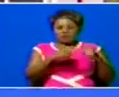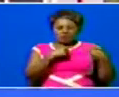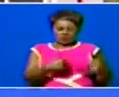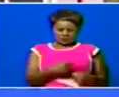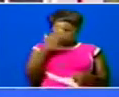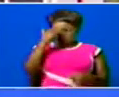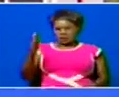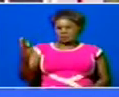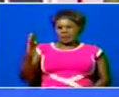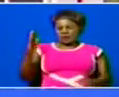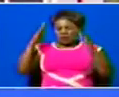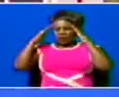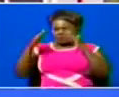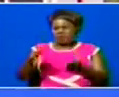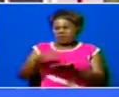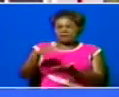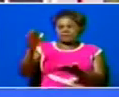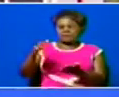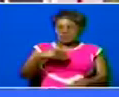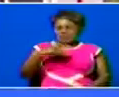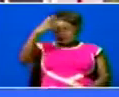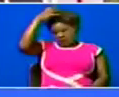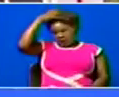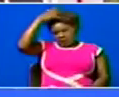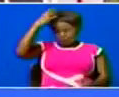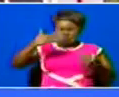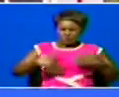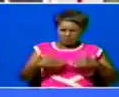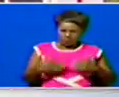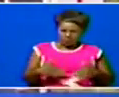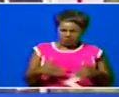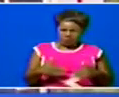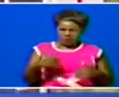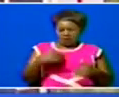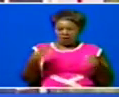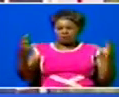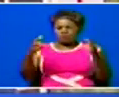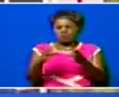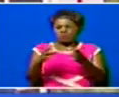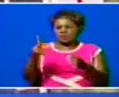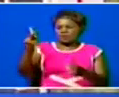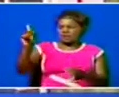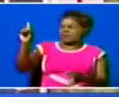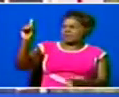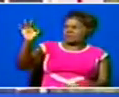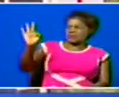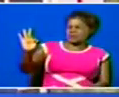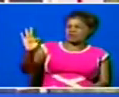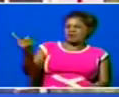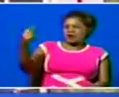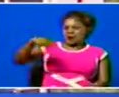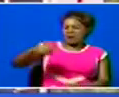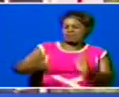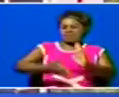usalama imekuwa ni kipo mbele na wananchi wa Lamu wamepea usalama. Kuna kitengo cha Kenya Defense Force ambao walikuja